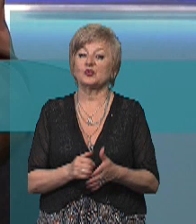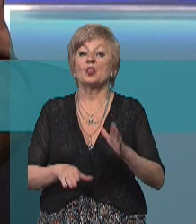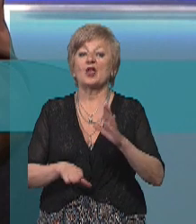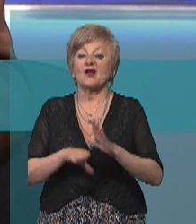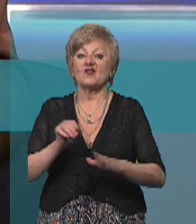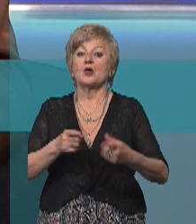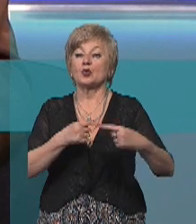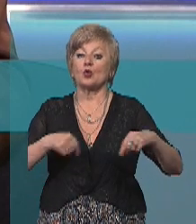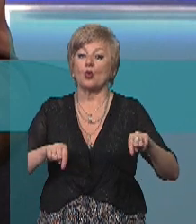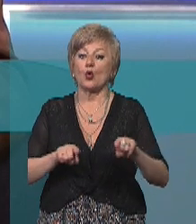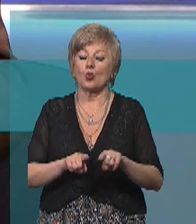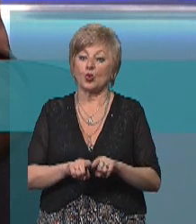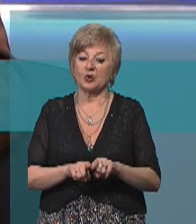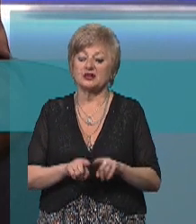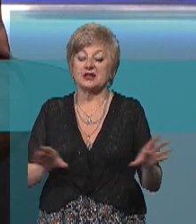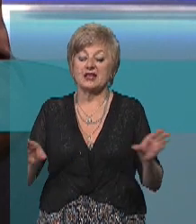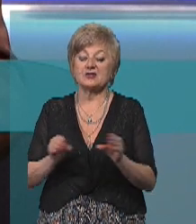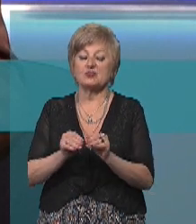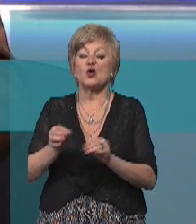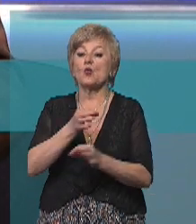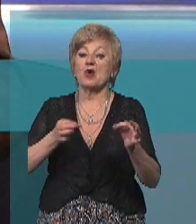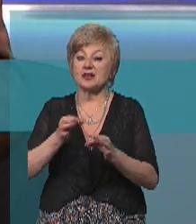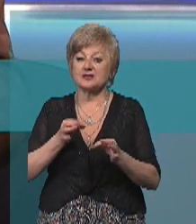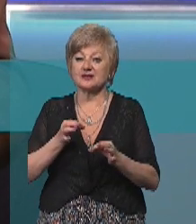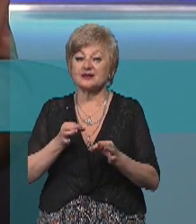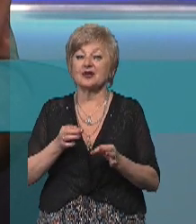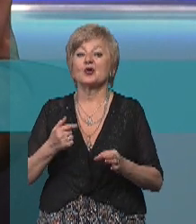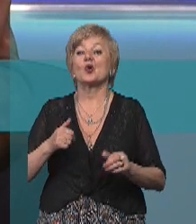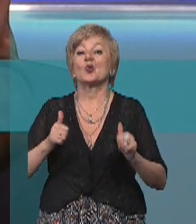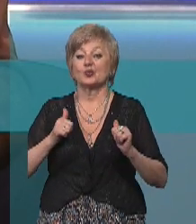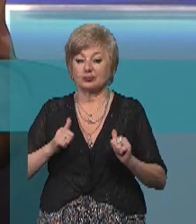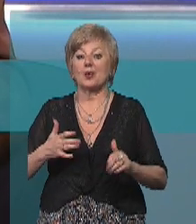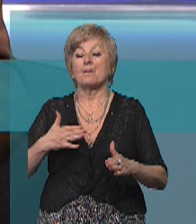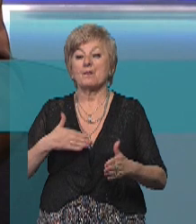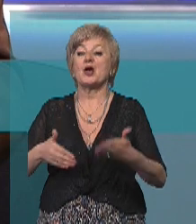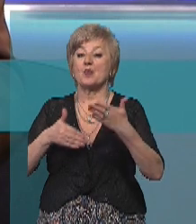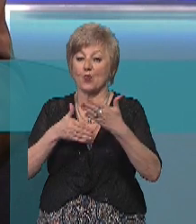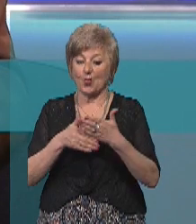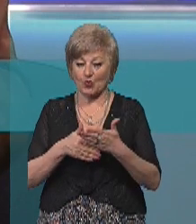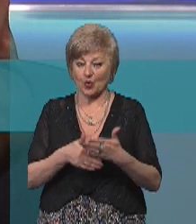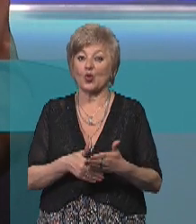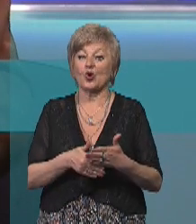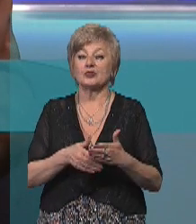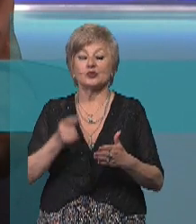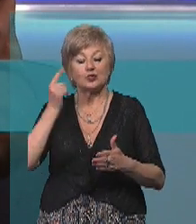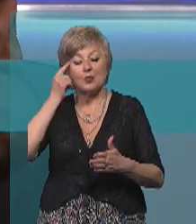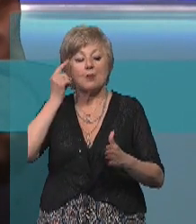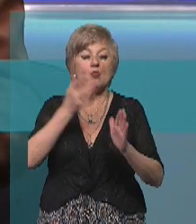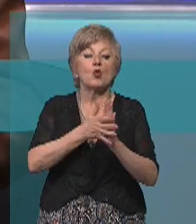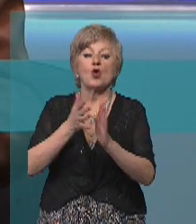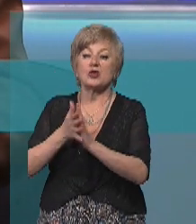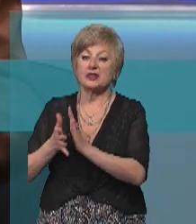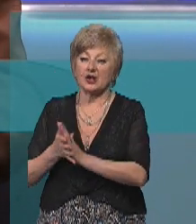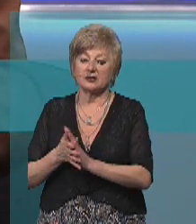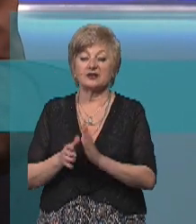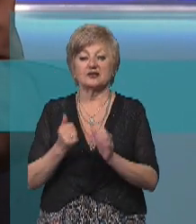«Виборчий округ. Співбесіда». Тішимося, що ми допомогли вам зробити усвідомлений і